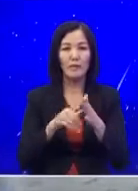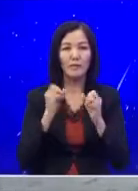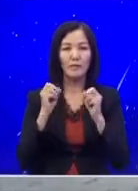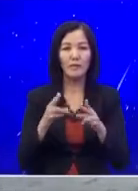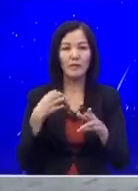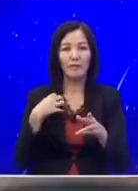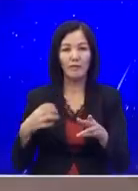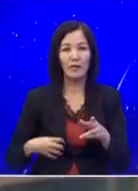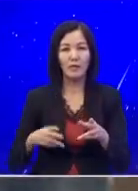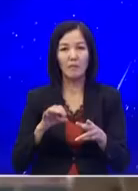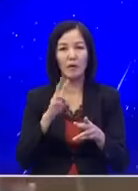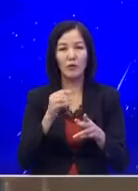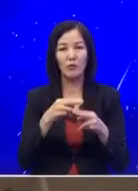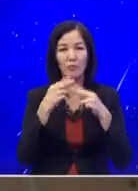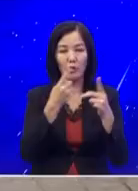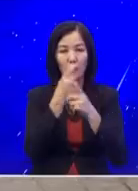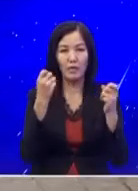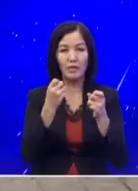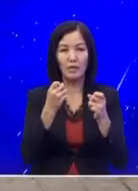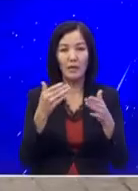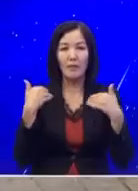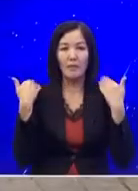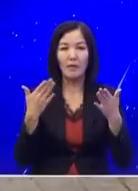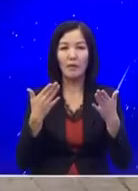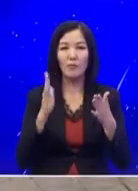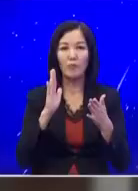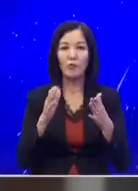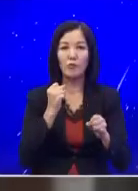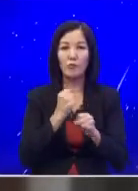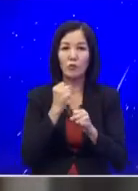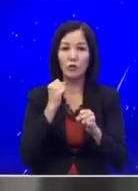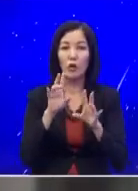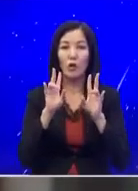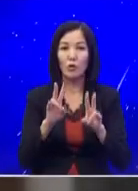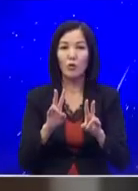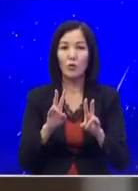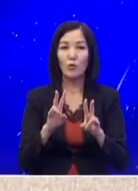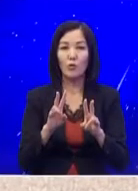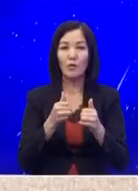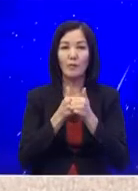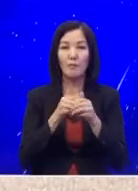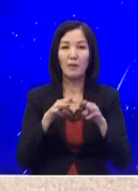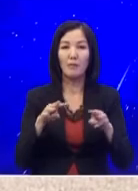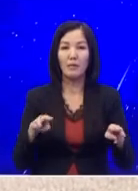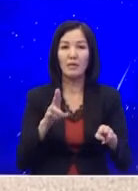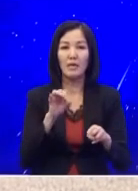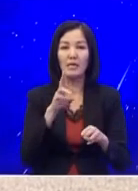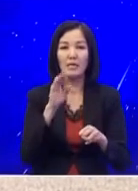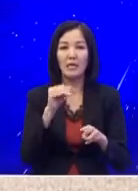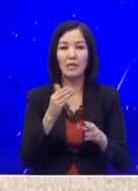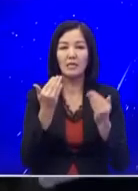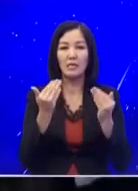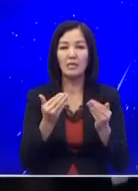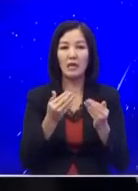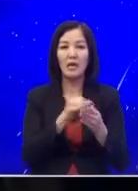Франции. Макрон уже предупредил, что предлагаемые меры будут жесткими, однако и он, и премьер-министр Кастекс, находящийся